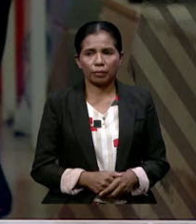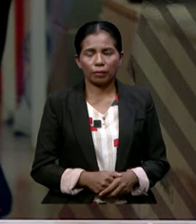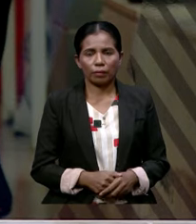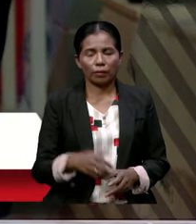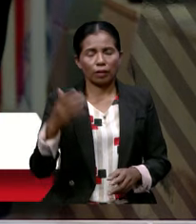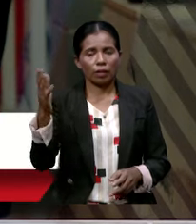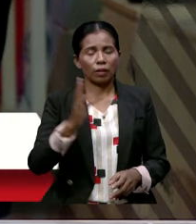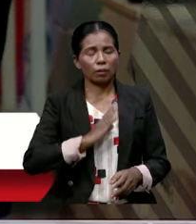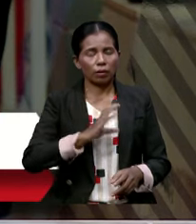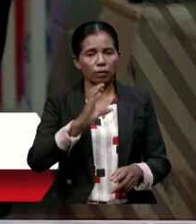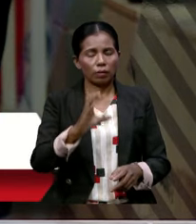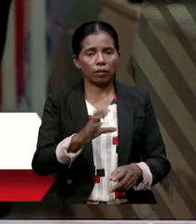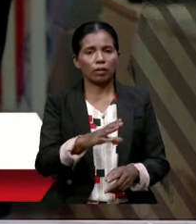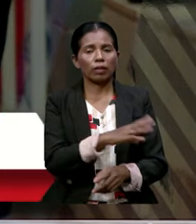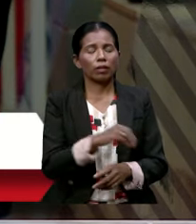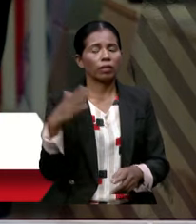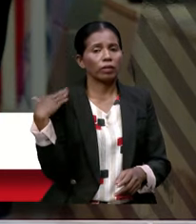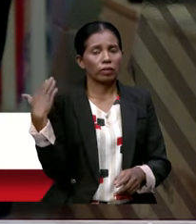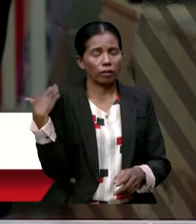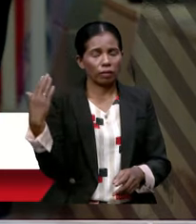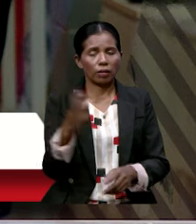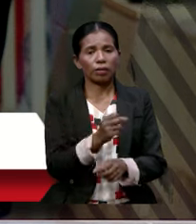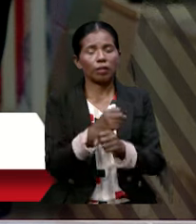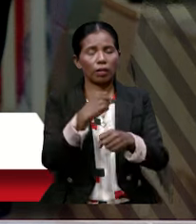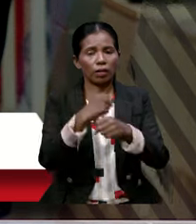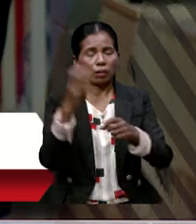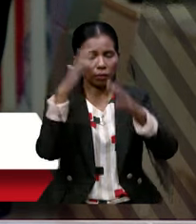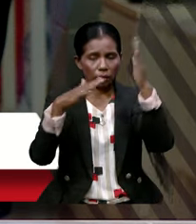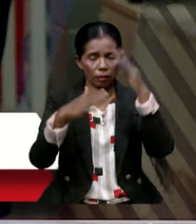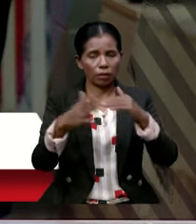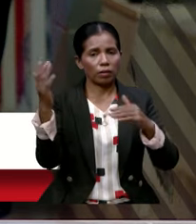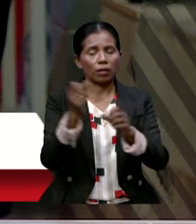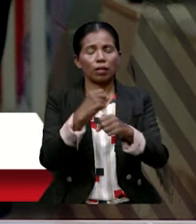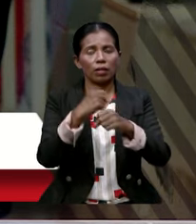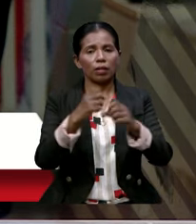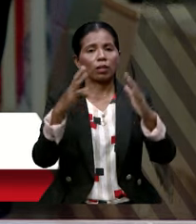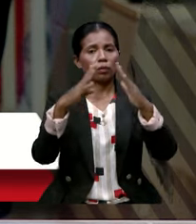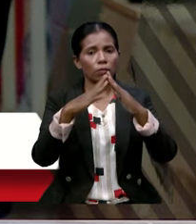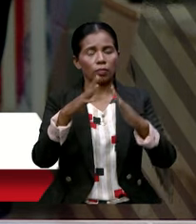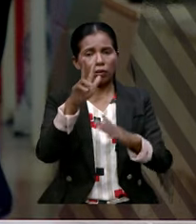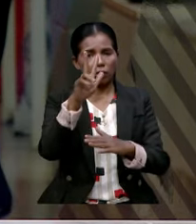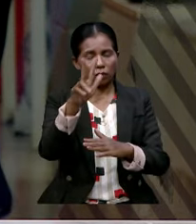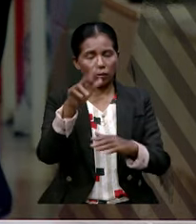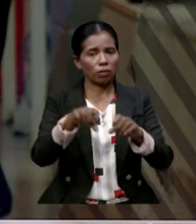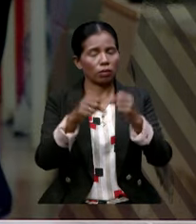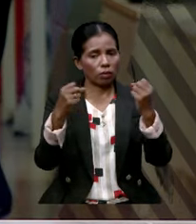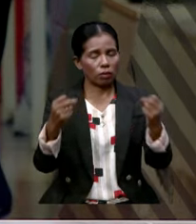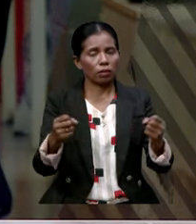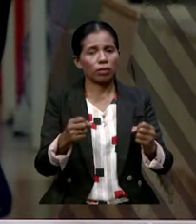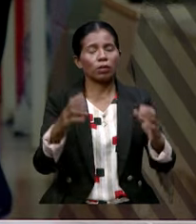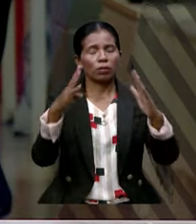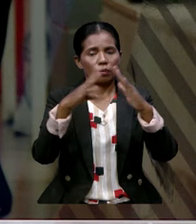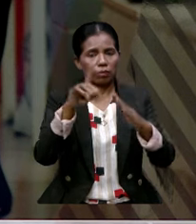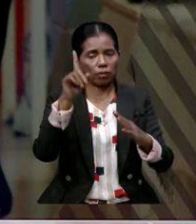E bel cau desconfias houve em bala salta a comunidade russa o Bacabocoli, onde resulta uma tolo reta na estraga no barraca ida